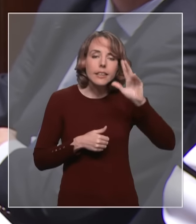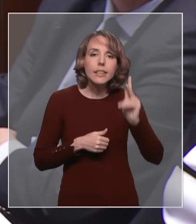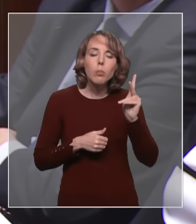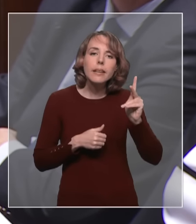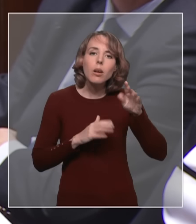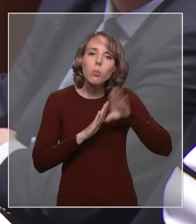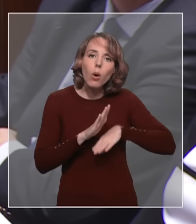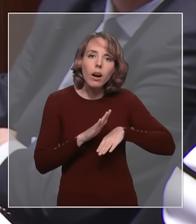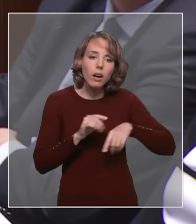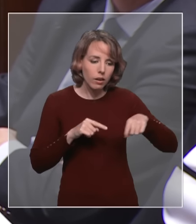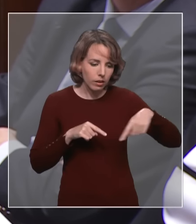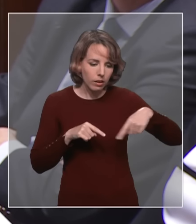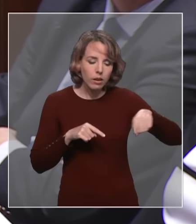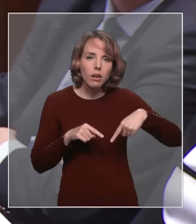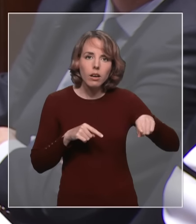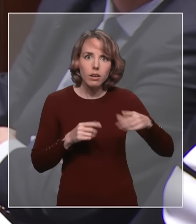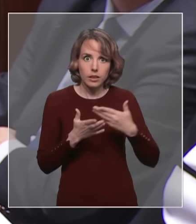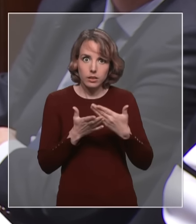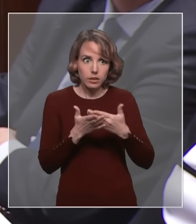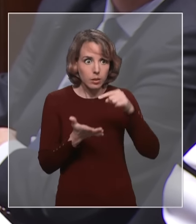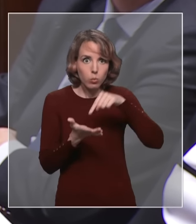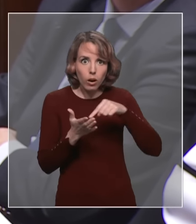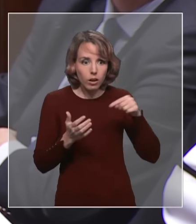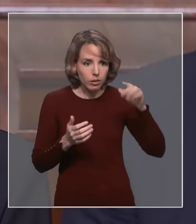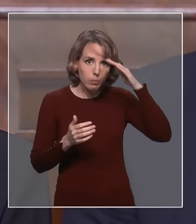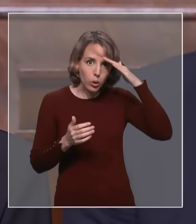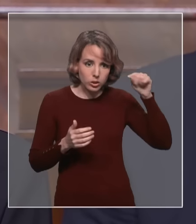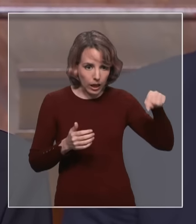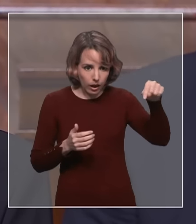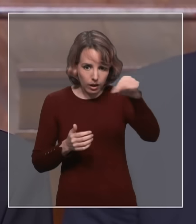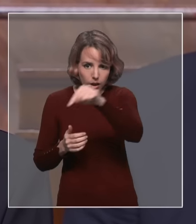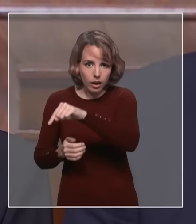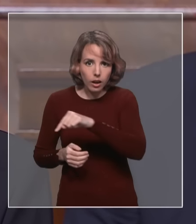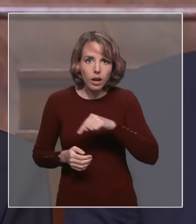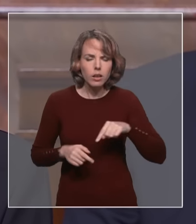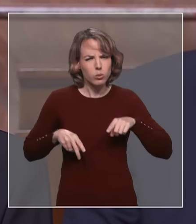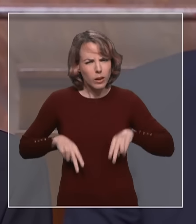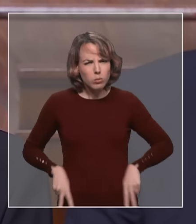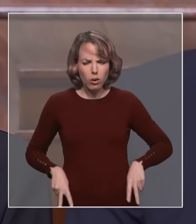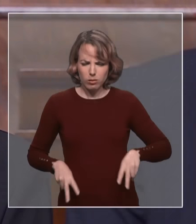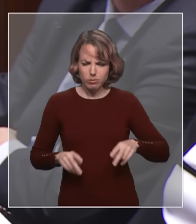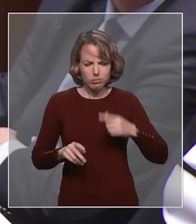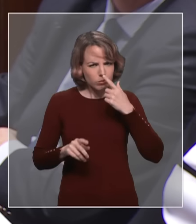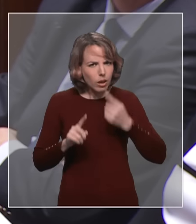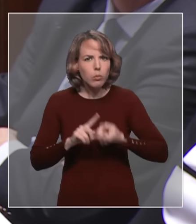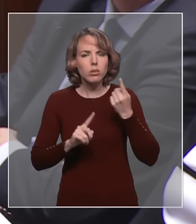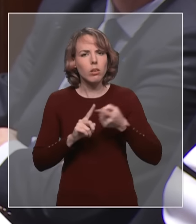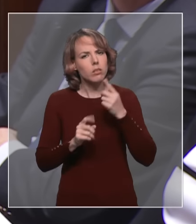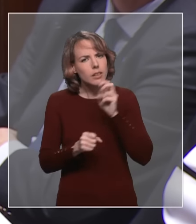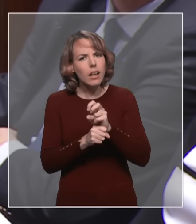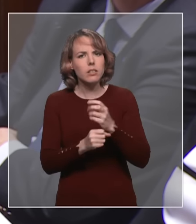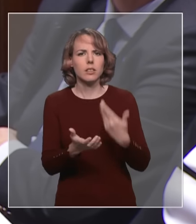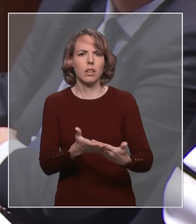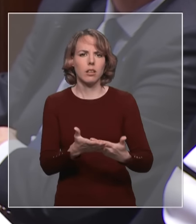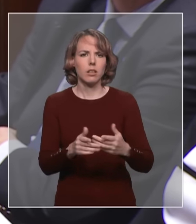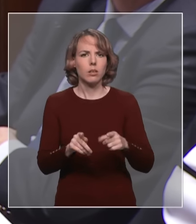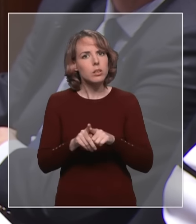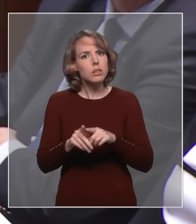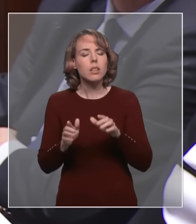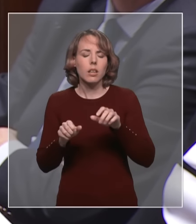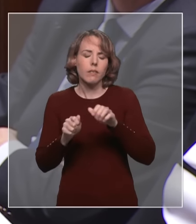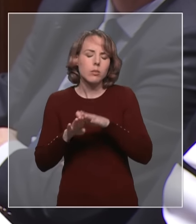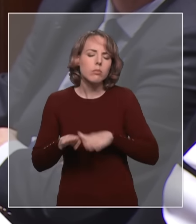Ce sont les milliers de points postaux que vous avez rappelés. Ce gouvernement y est profondément attaché, en lien avec les missions de France Service qui